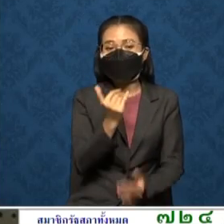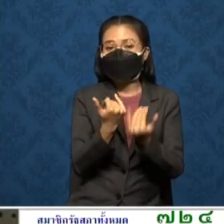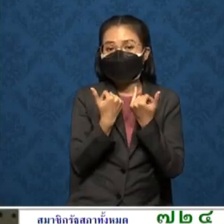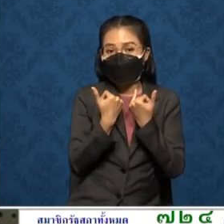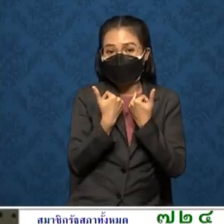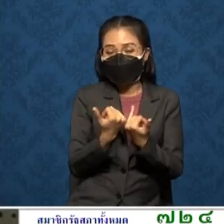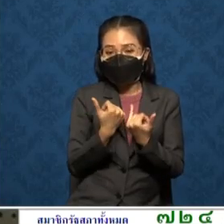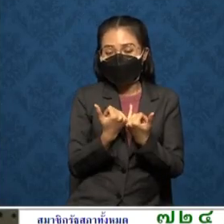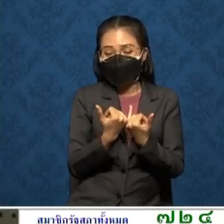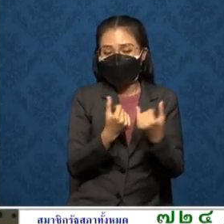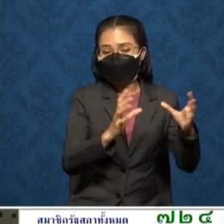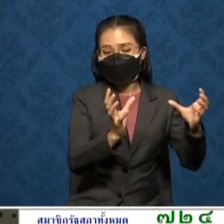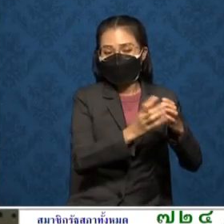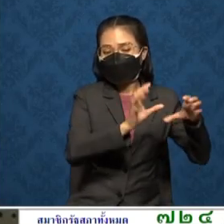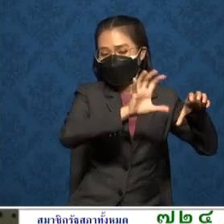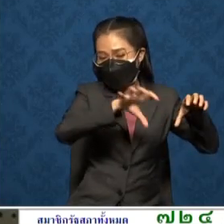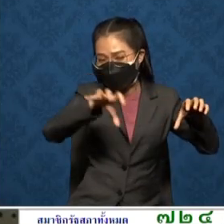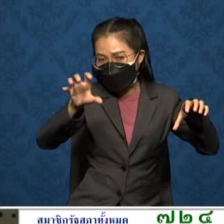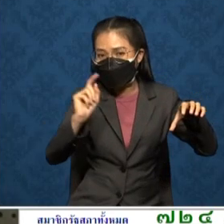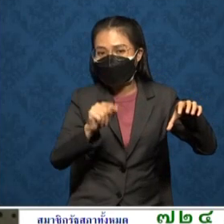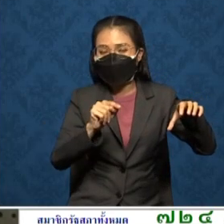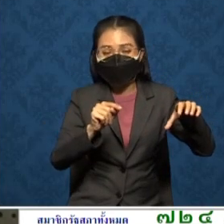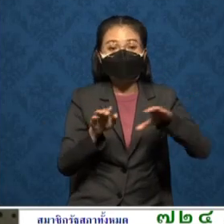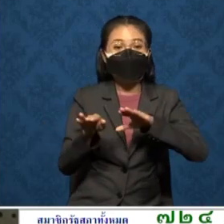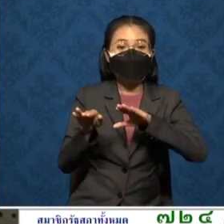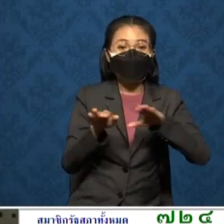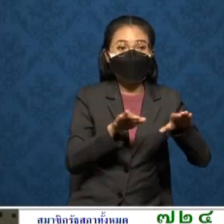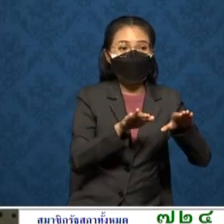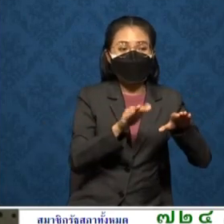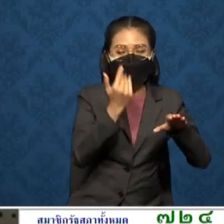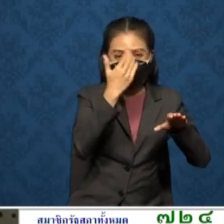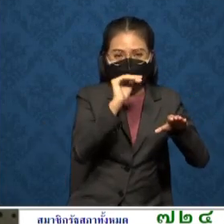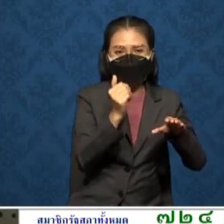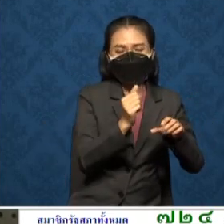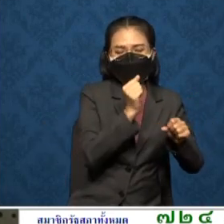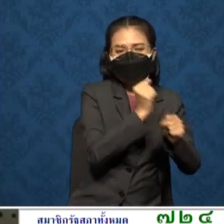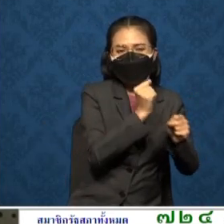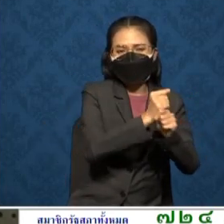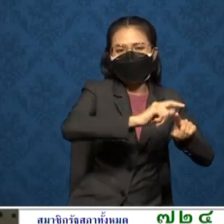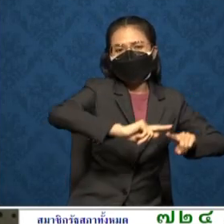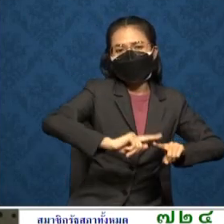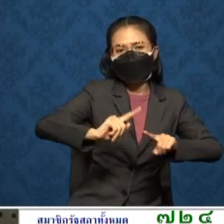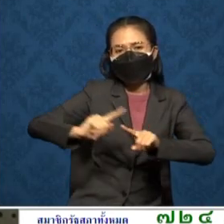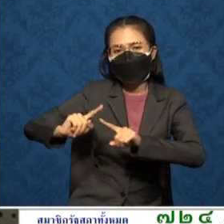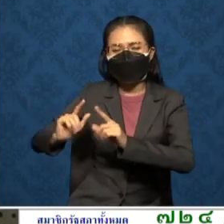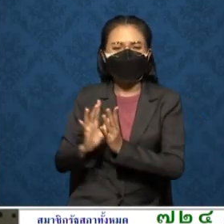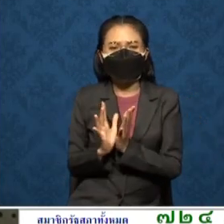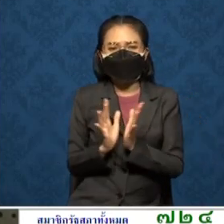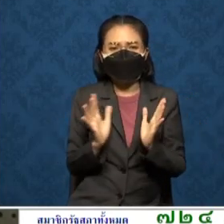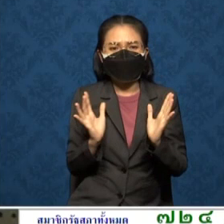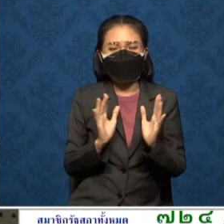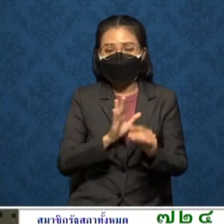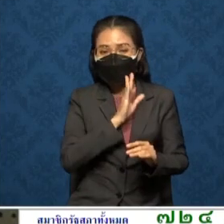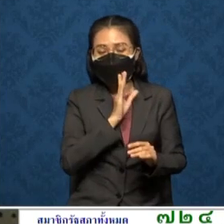ได้ว่าในแต่ละหน่วยงานนั้นความที่มันมีงานประเภทต่างๆอยู่มากมายการ